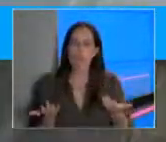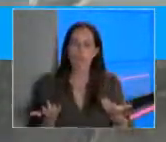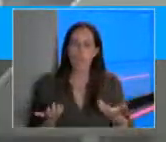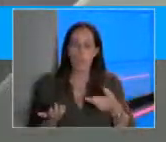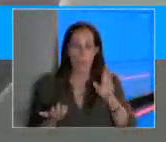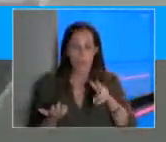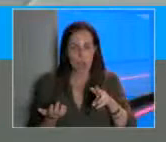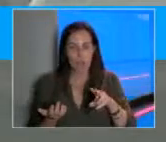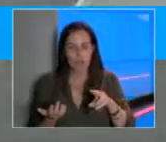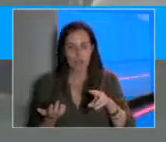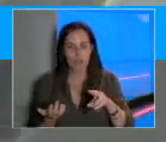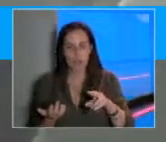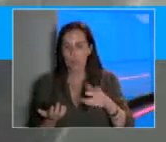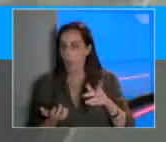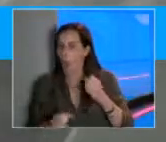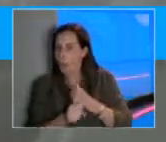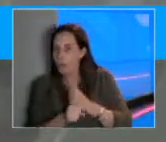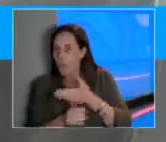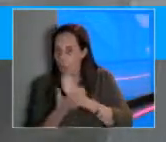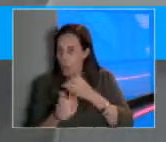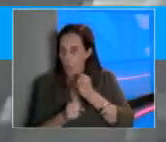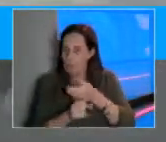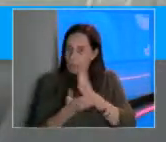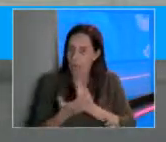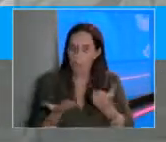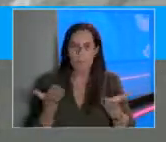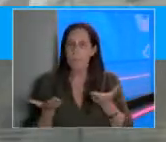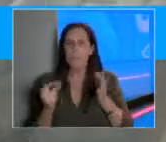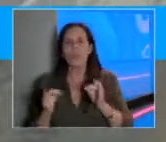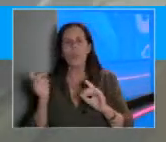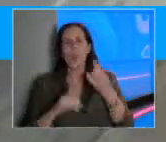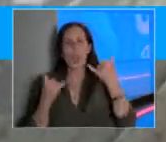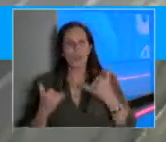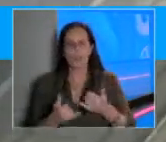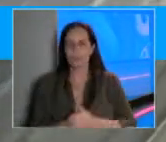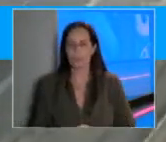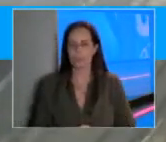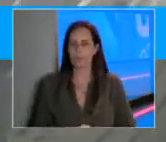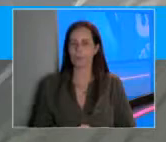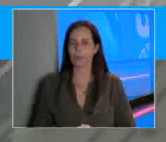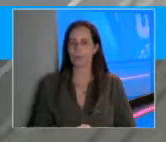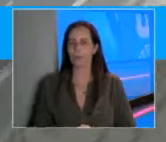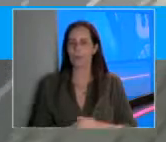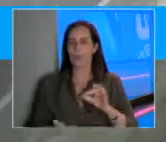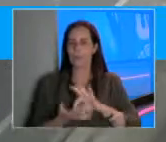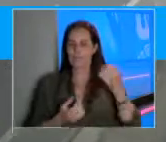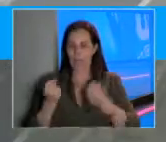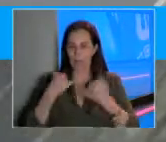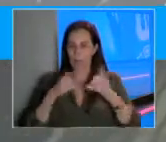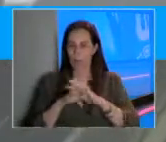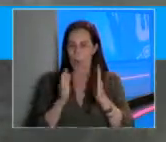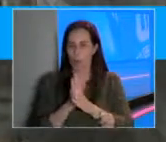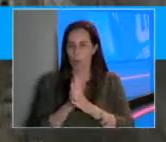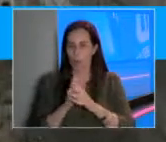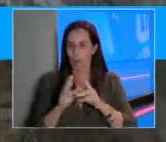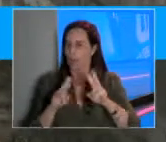יש קווים שלא עובדים באופן רציף, יש קווים שעובדים בצורה חלקית, מה פחות או יותר המצב כרגע? על פי משרד התחבורה היום כל הקווים